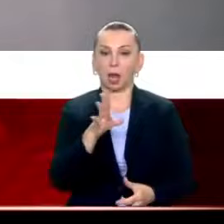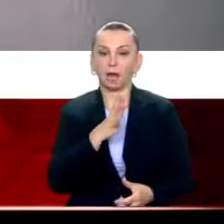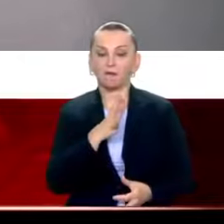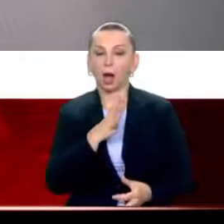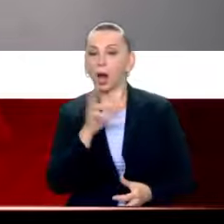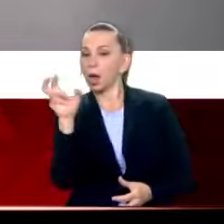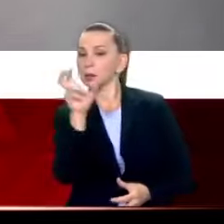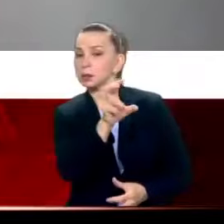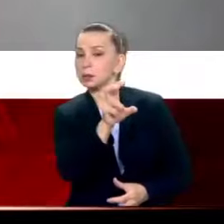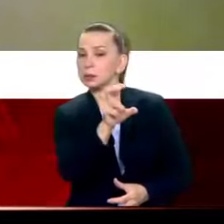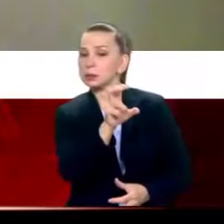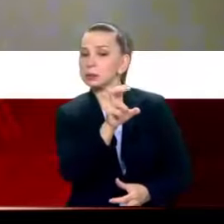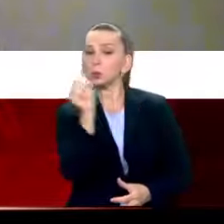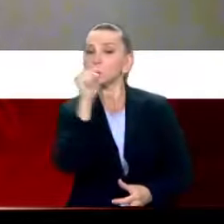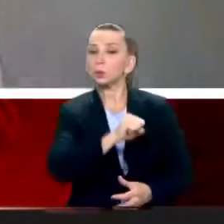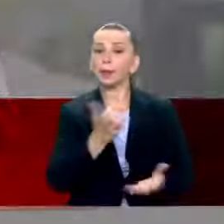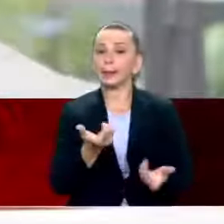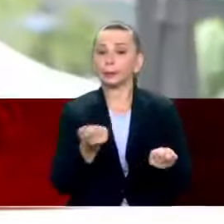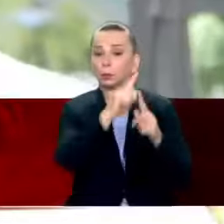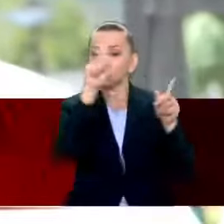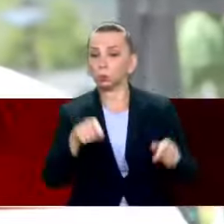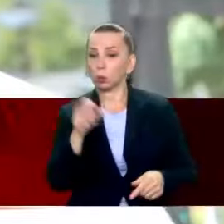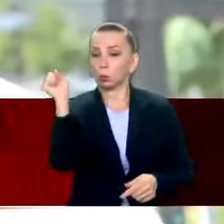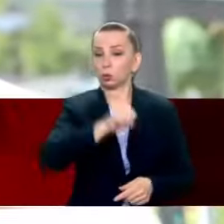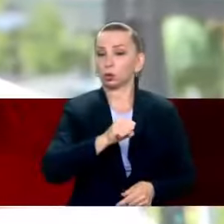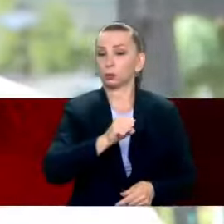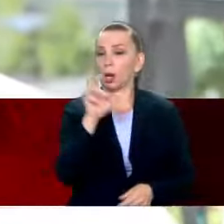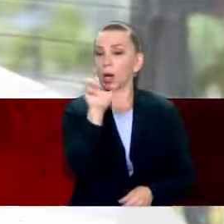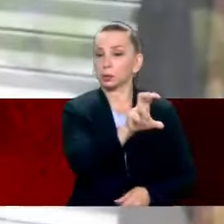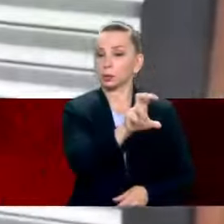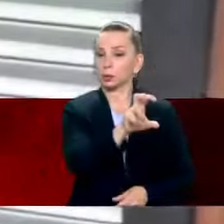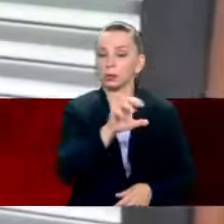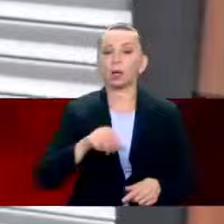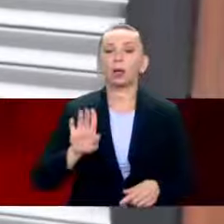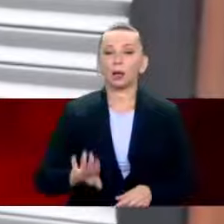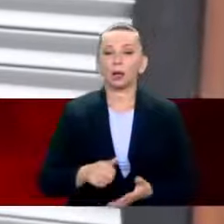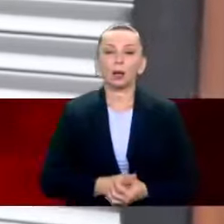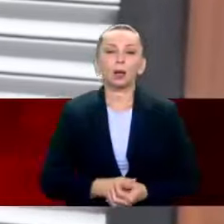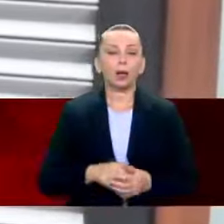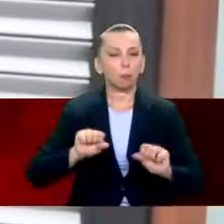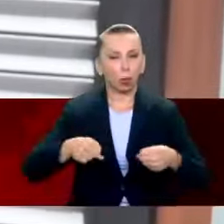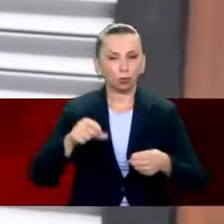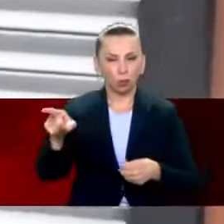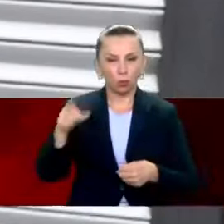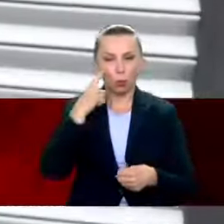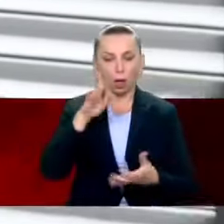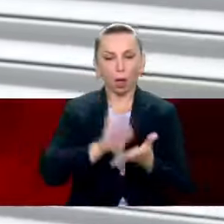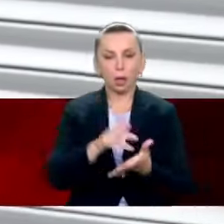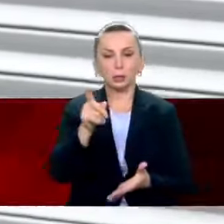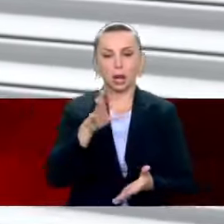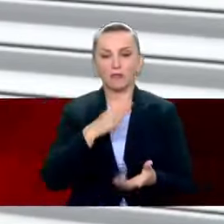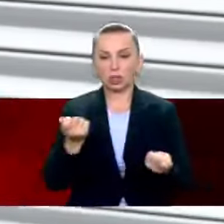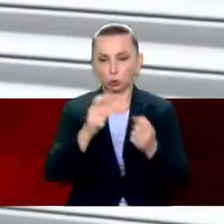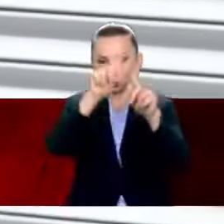hedeflerinde ise İşte bu iş yeri bulunuyordu motorlu geçen şahıslar ateş etmiş parmaklarını tetikten hiç çekmediler iş yerine